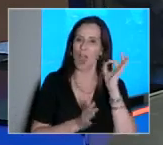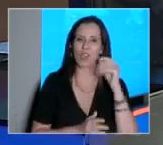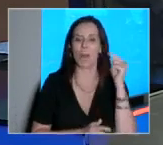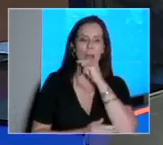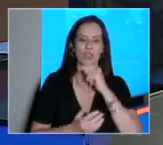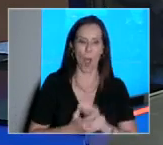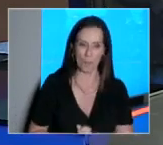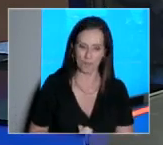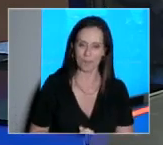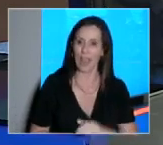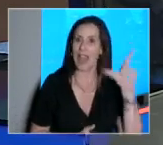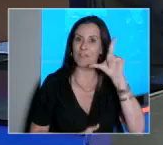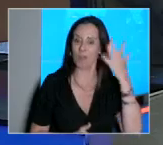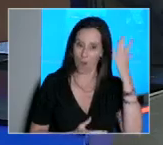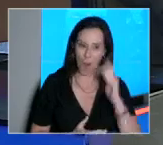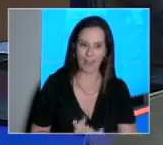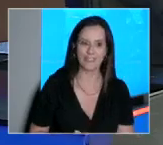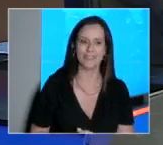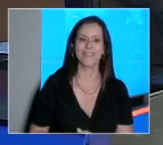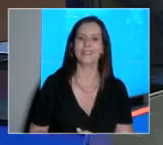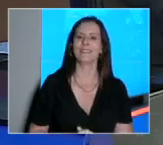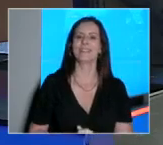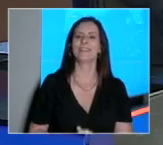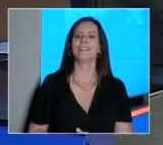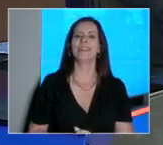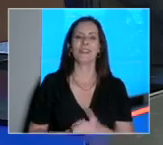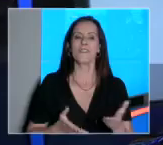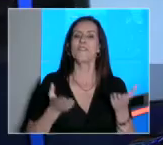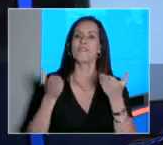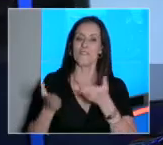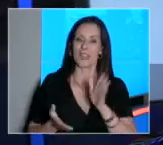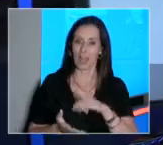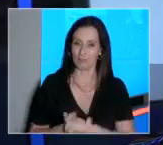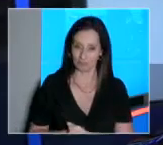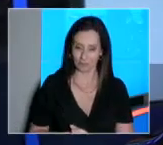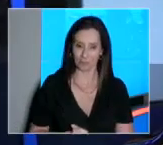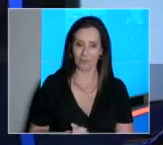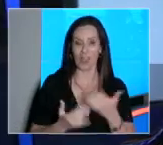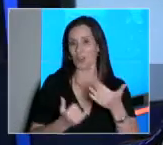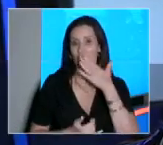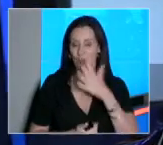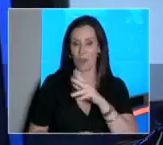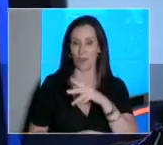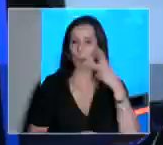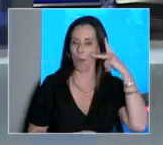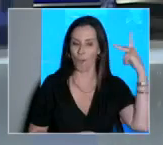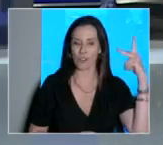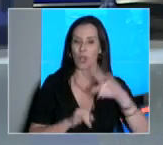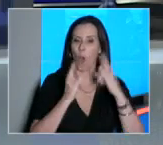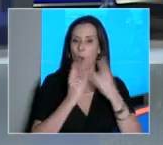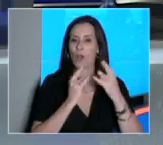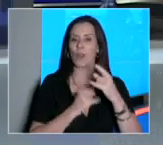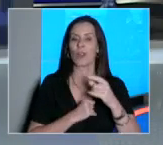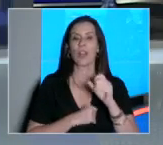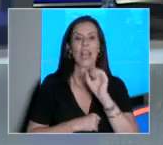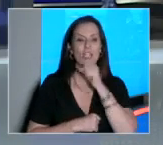באדום. ליברפול. גון, גון יורד. והייתי עבור האייטם הראשון שלנו, שידון בירושלים. פרופסור אלון קדיש, החוג להיסטוריה באוניברסיטה